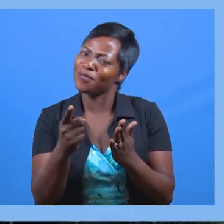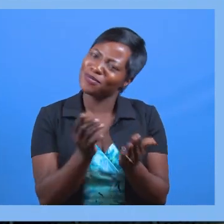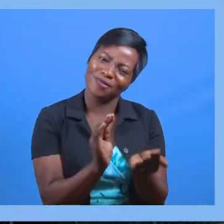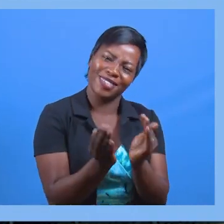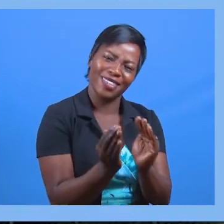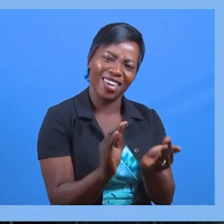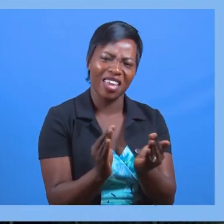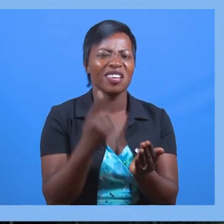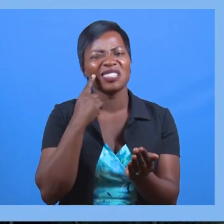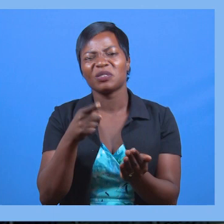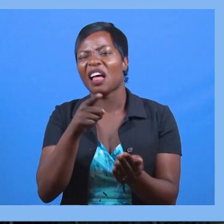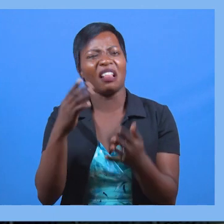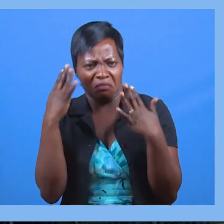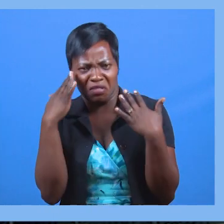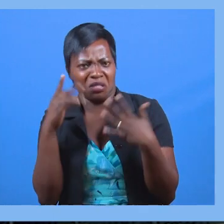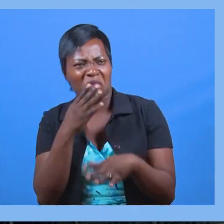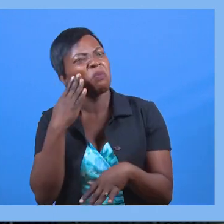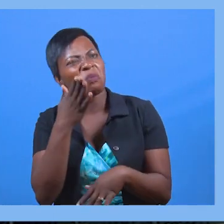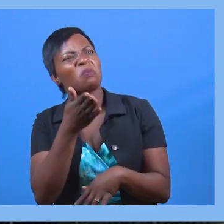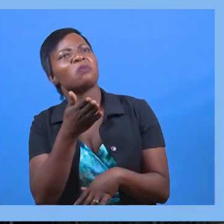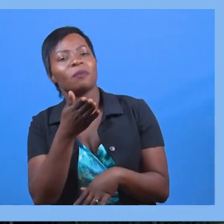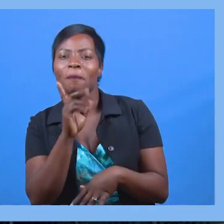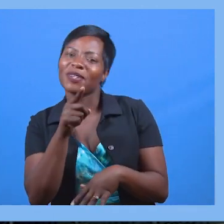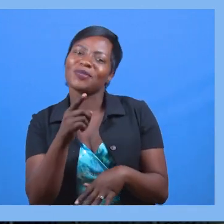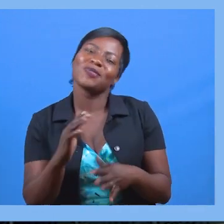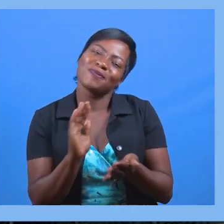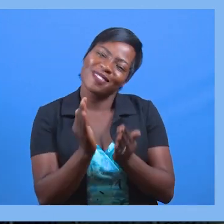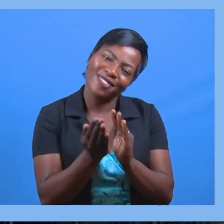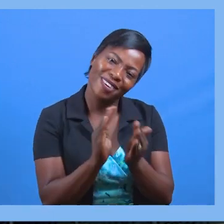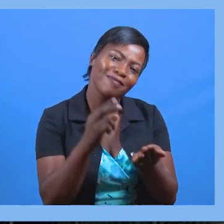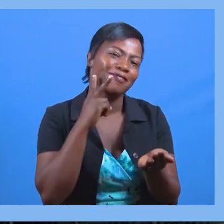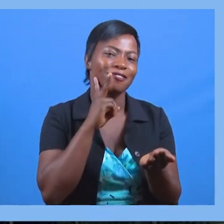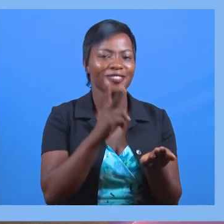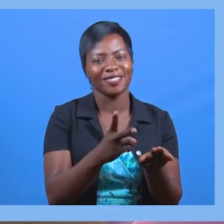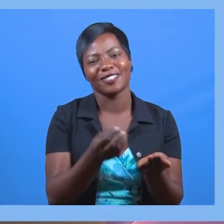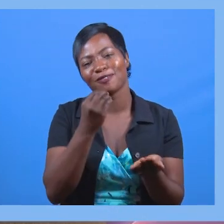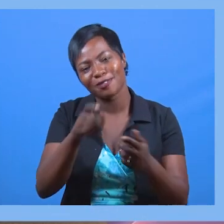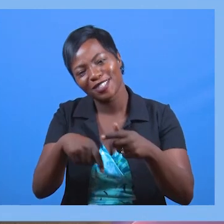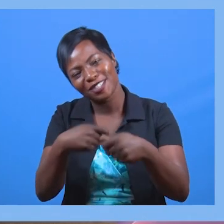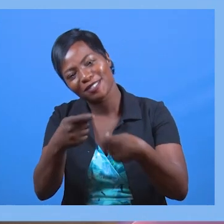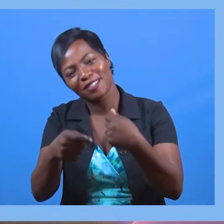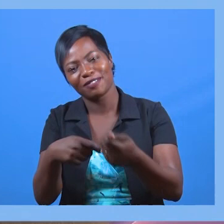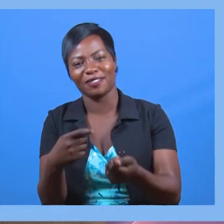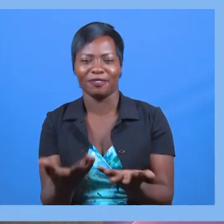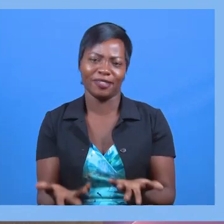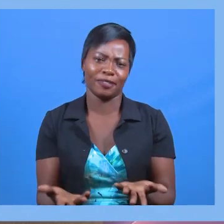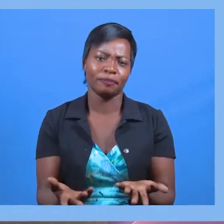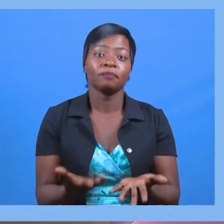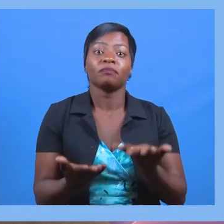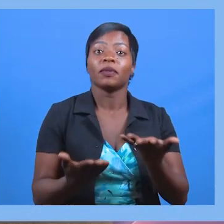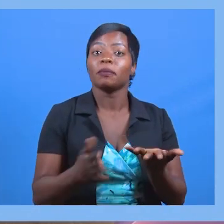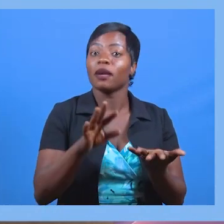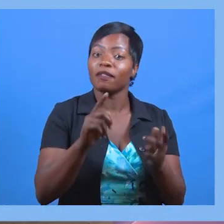ndivazivi kana kuti. Naizvozvo ngatingoti chero kuri kunzi vazinge vataura kuti tiri kuuya here kana kuti hatisi